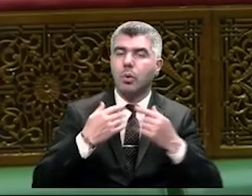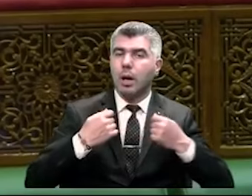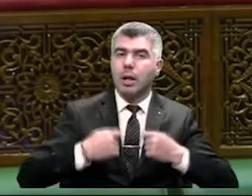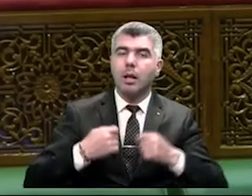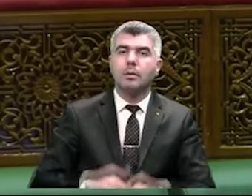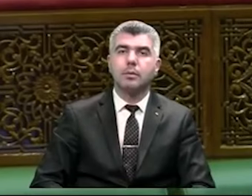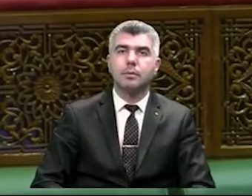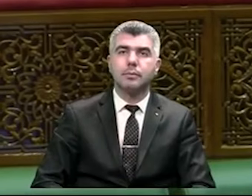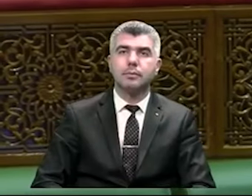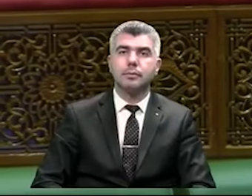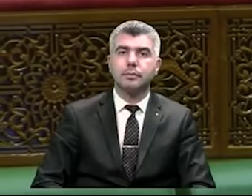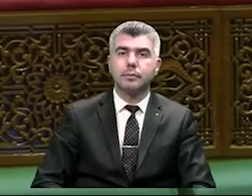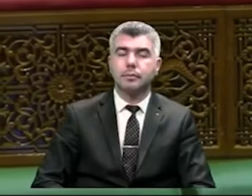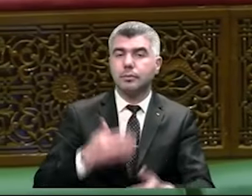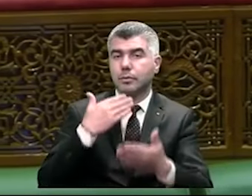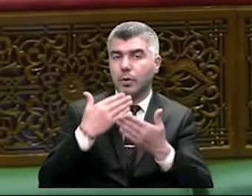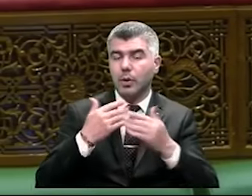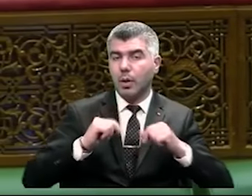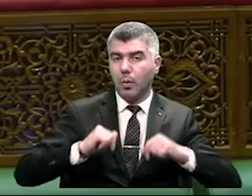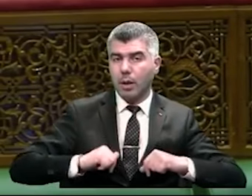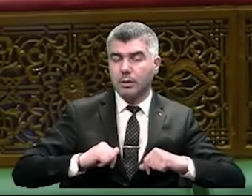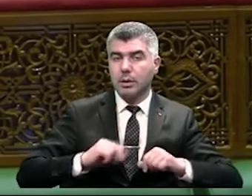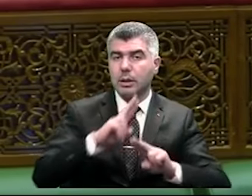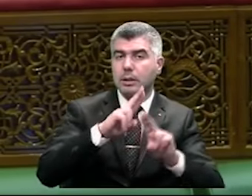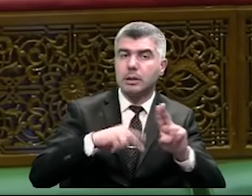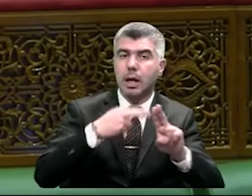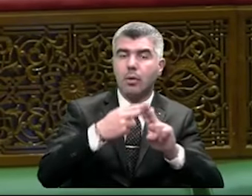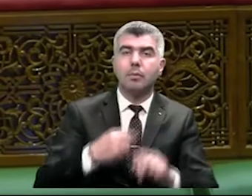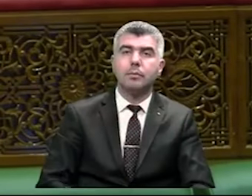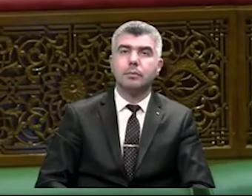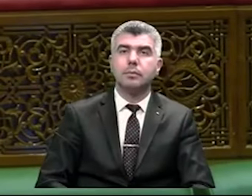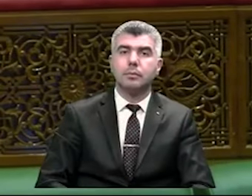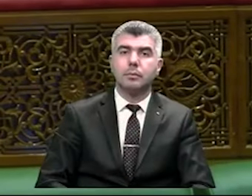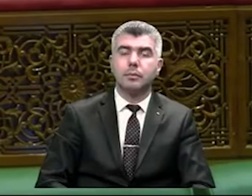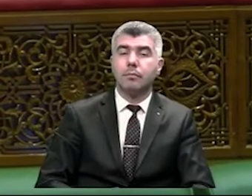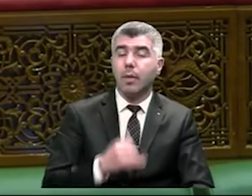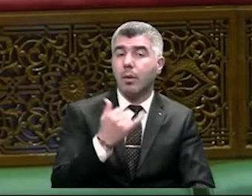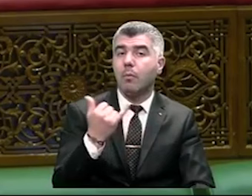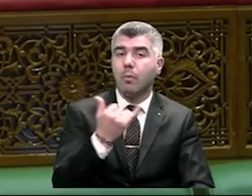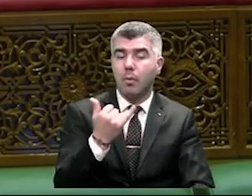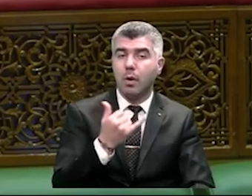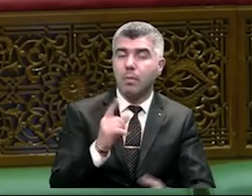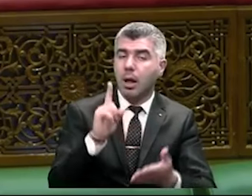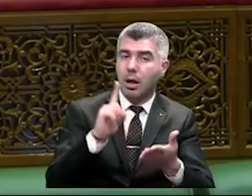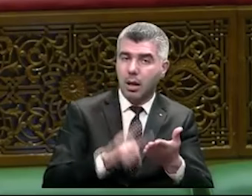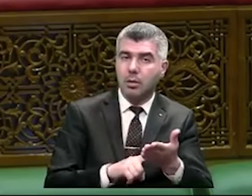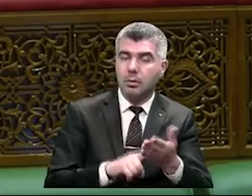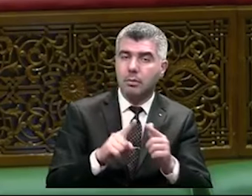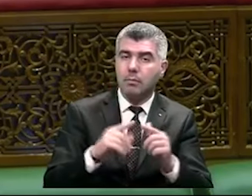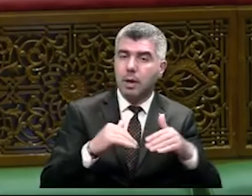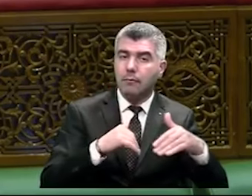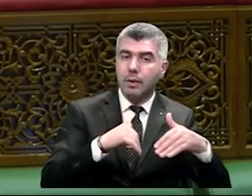الرئيس اشكركم السيد الوزير المحترم على جوابكم لا يخفى عليكم الاهميه الكبرى التي يحضى بها هذا المحور